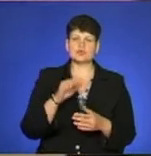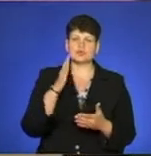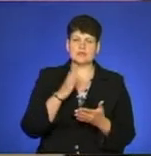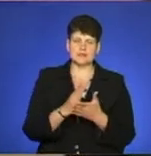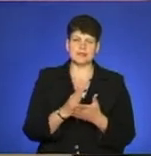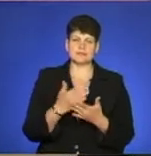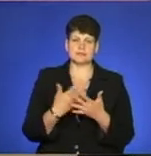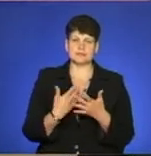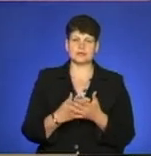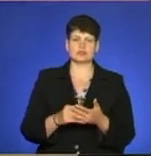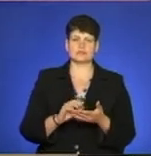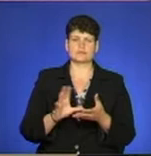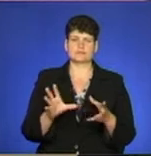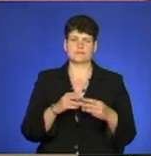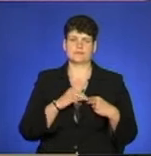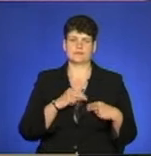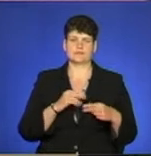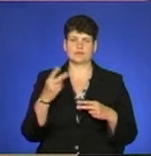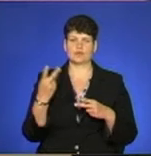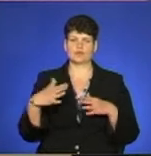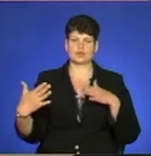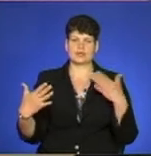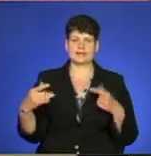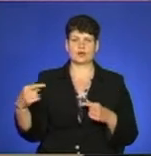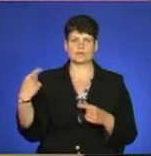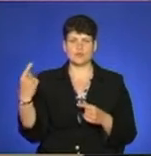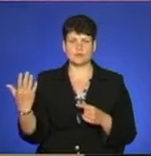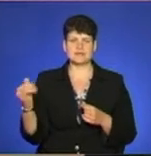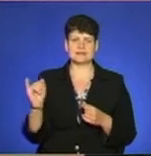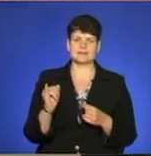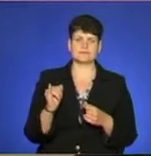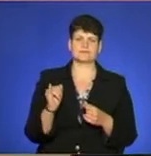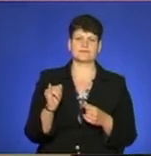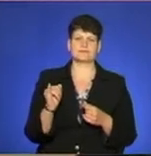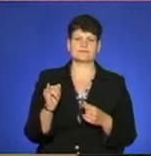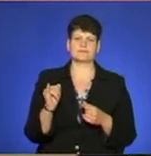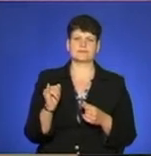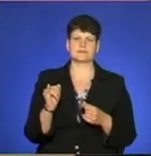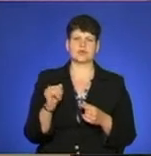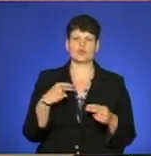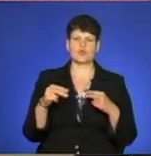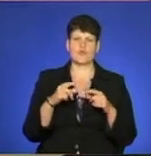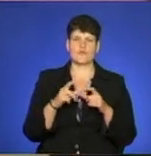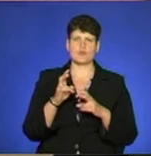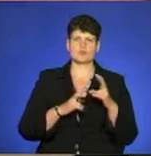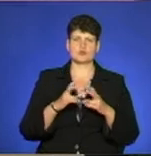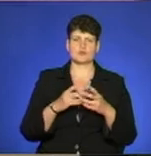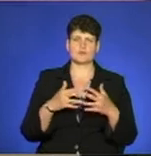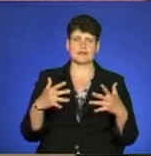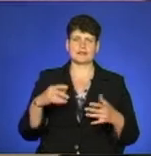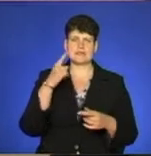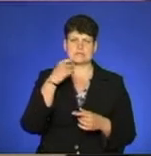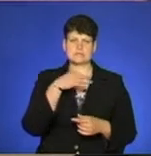між двосторонніх відносин між Тернопільською областю та торгово-промисловою палатою